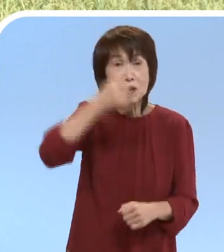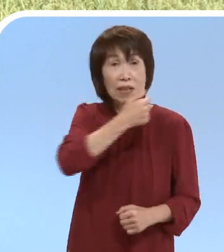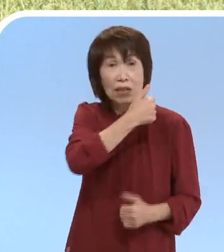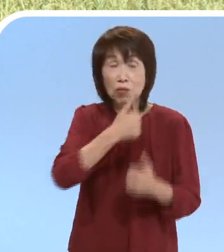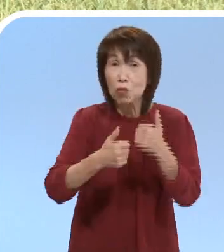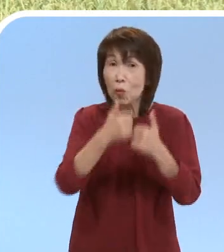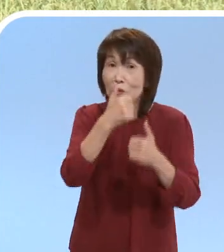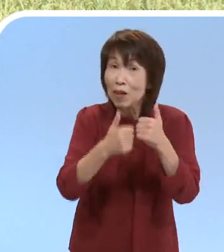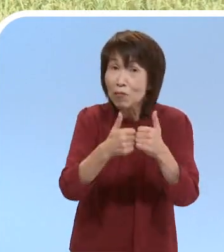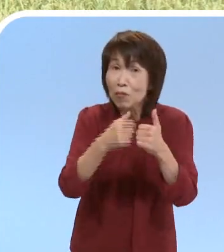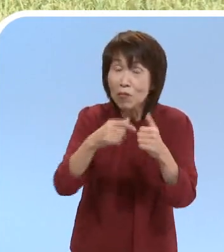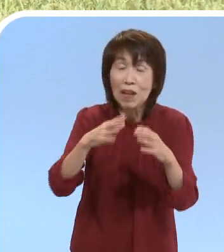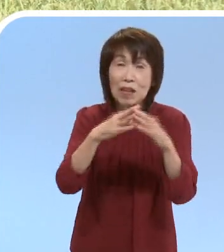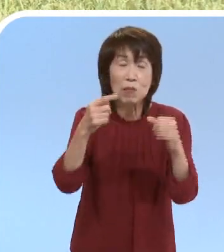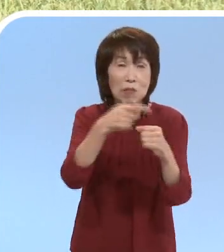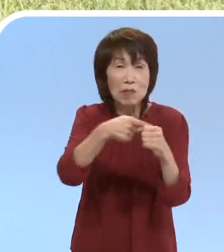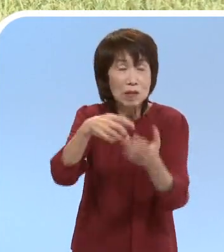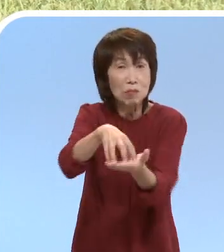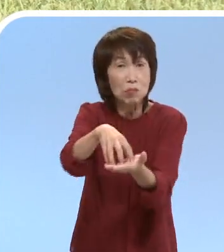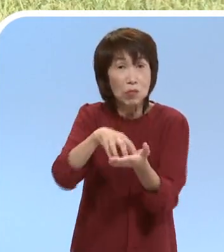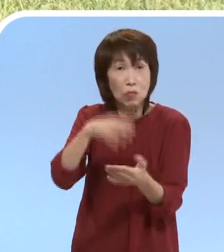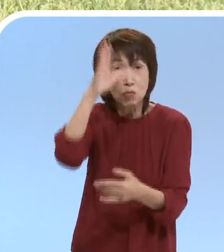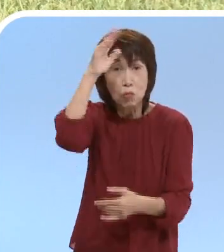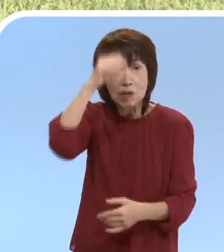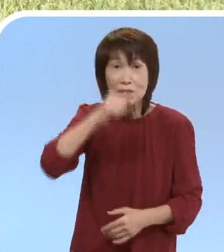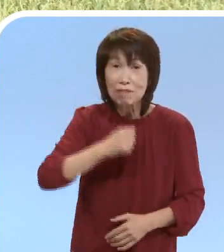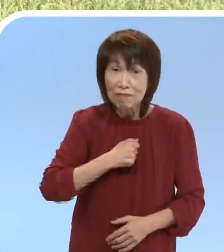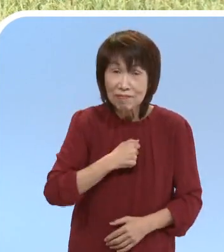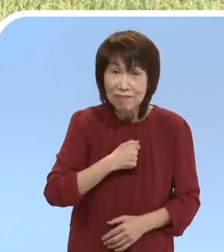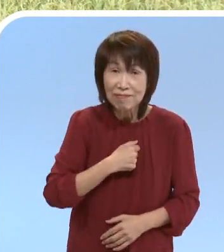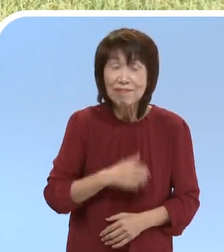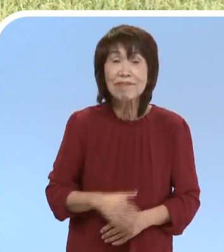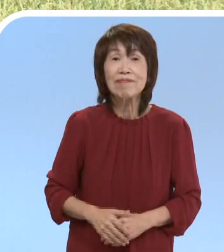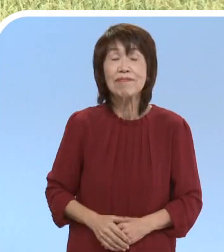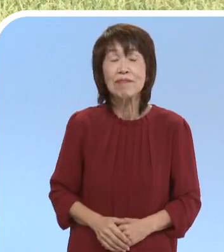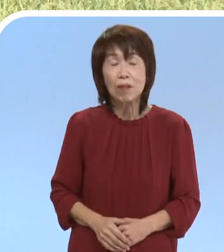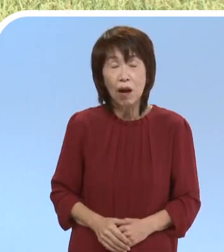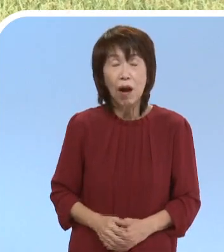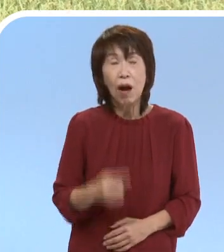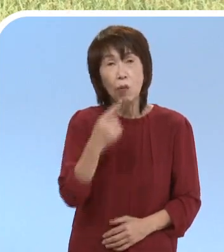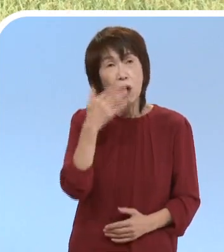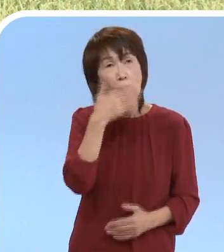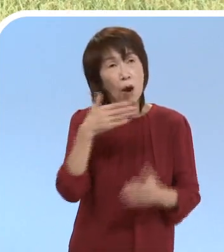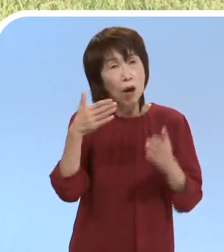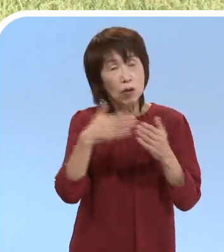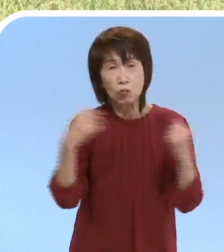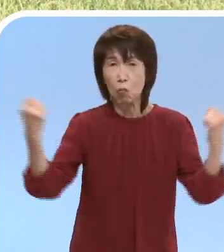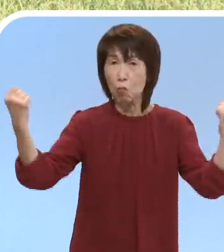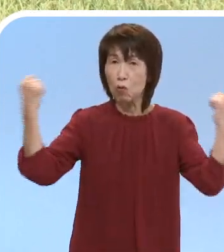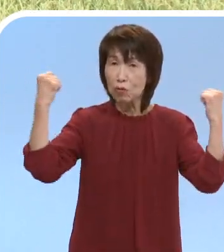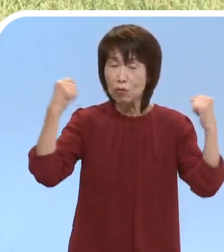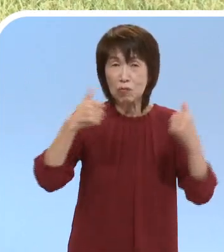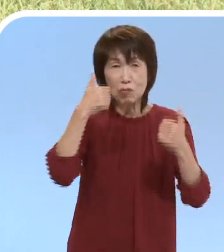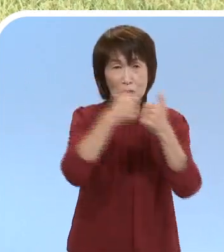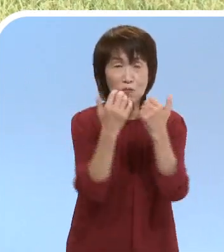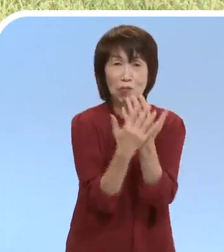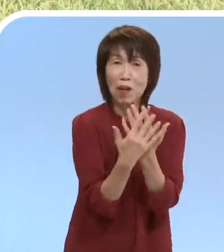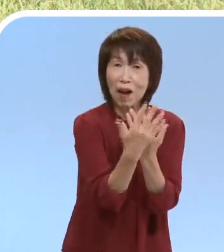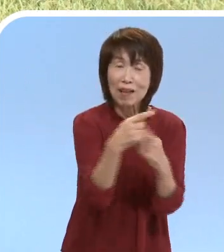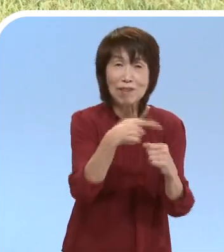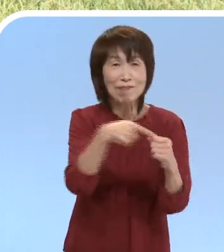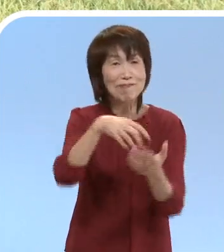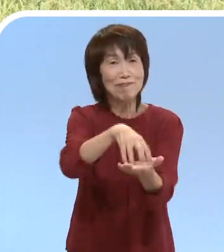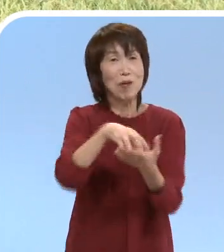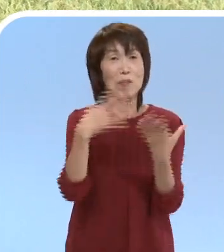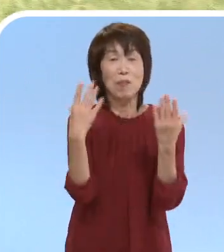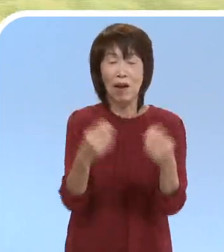鶏肉コンテストで日本一になった鶏って知ってる？ 日本一、うん、まあ私はね、尼崎のボディービル選手権大会で